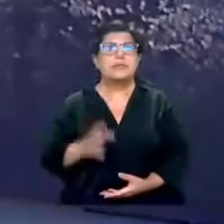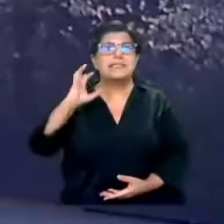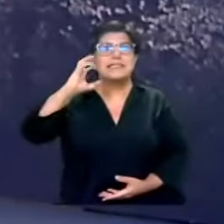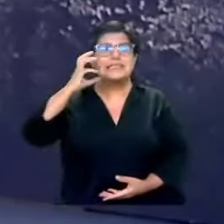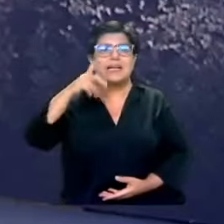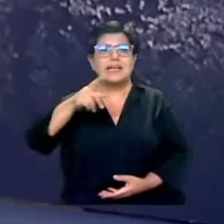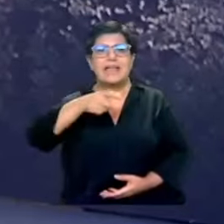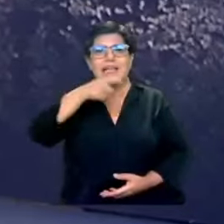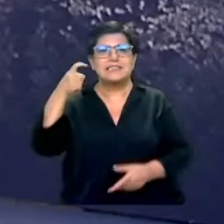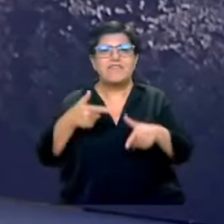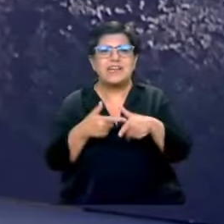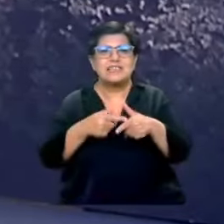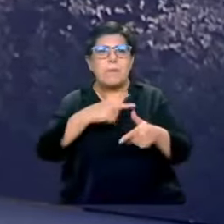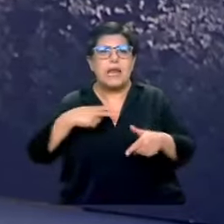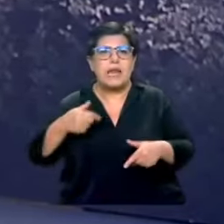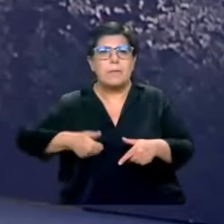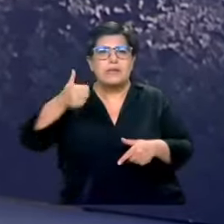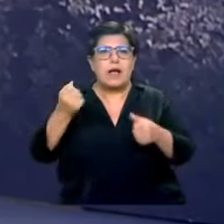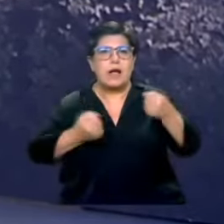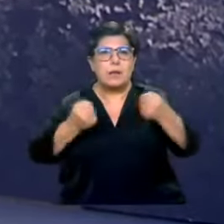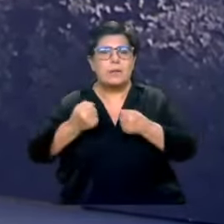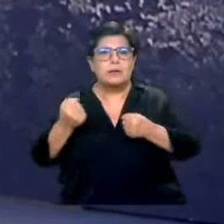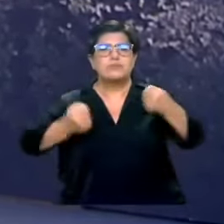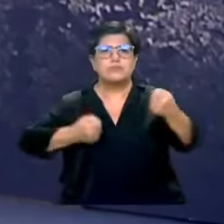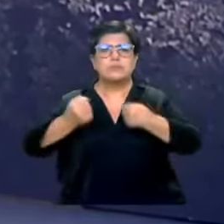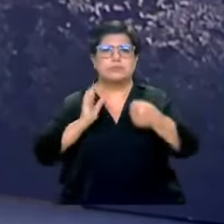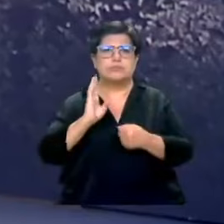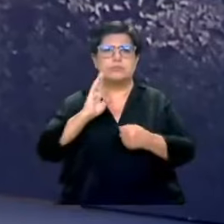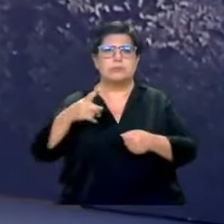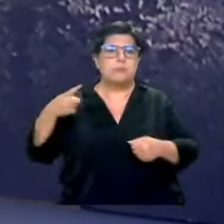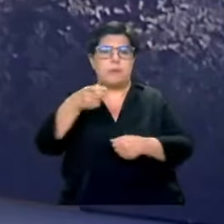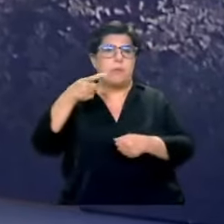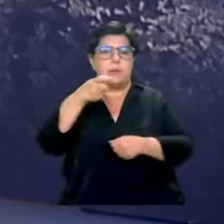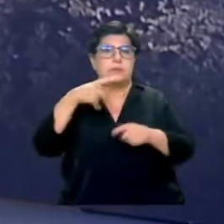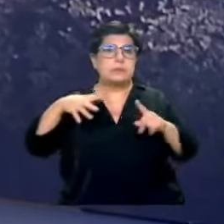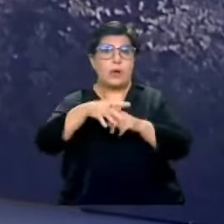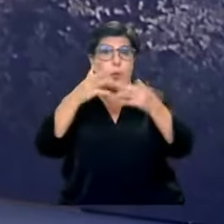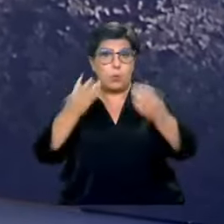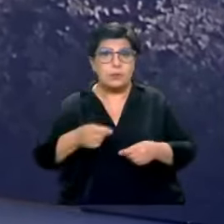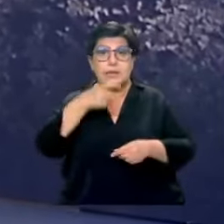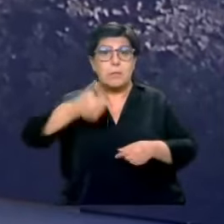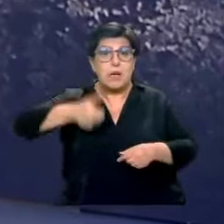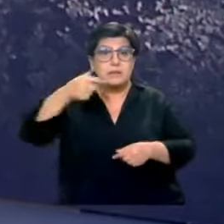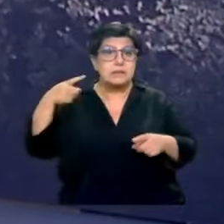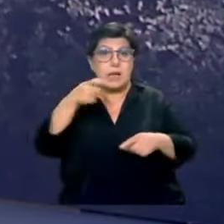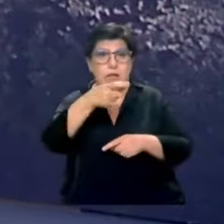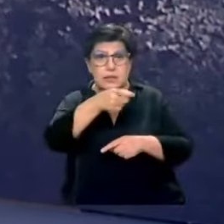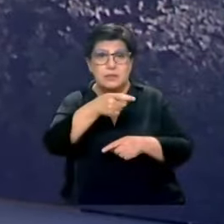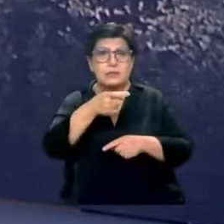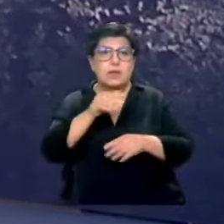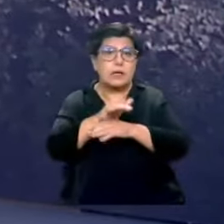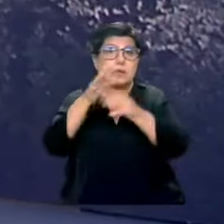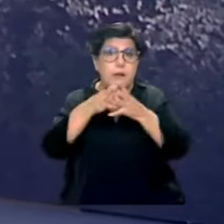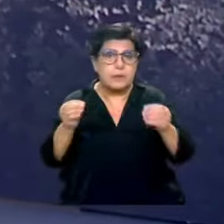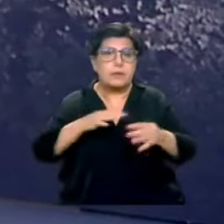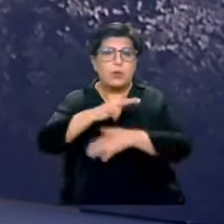Sakarya'da eski Ferizli Belediye Başkanı arabasıyla seyir halindeyken silahlı saldırıya uğradı. Eski başkan saldırıda hayatını